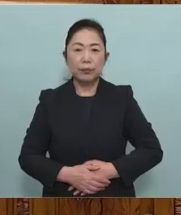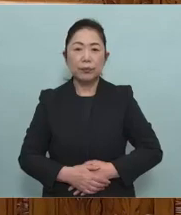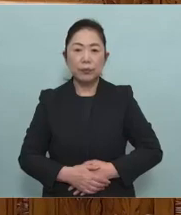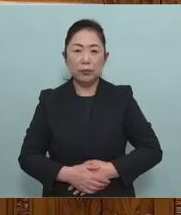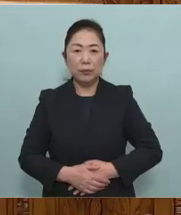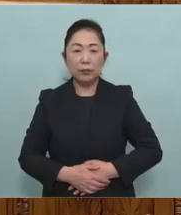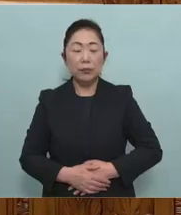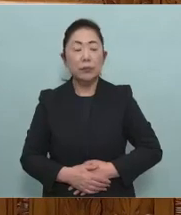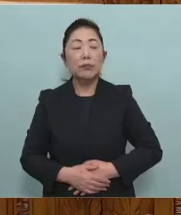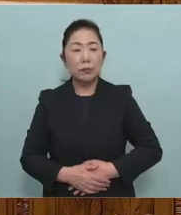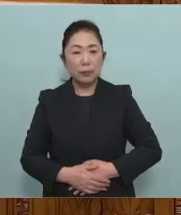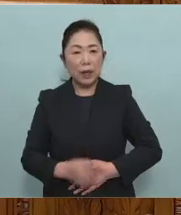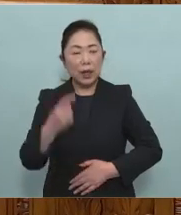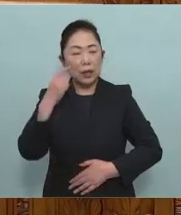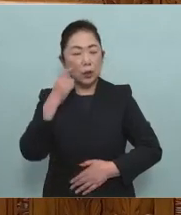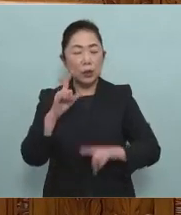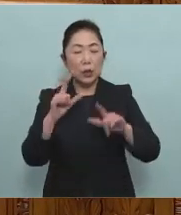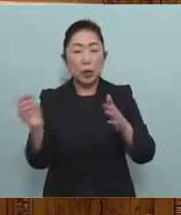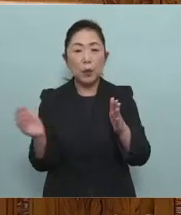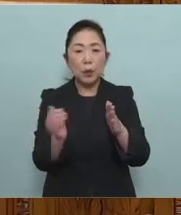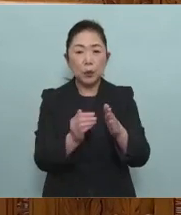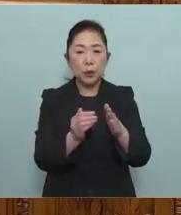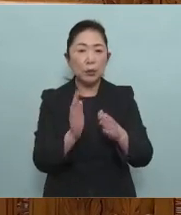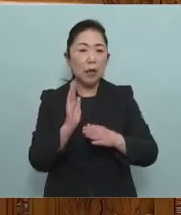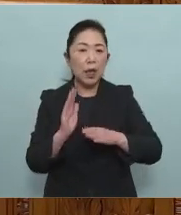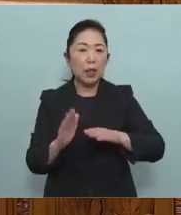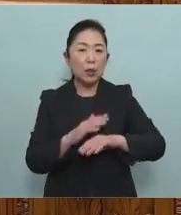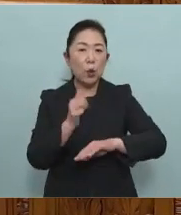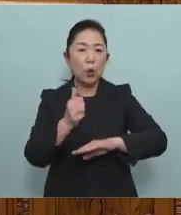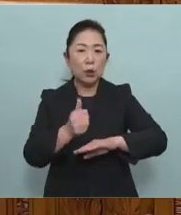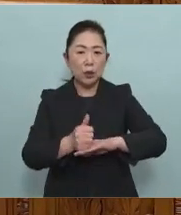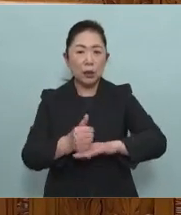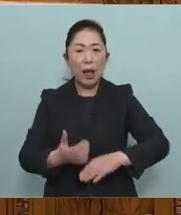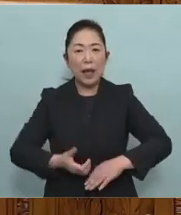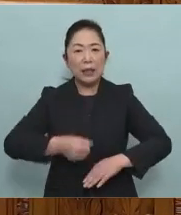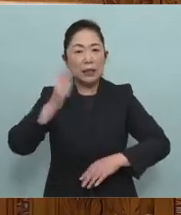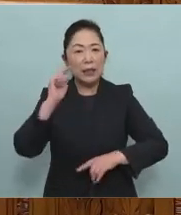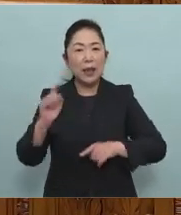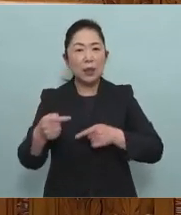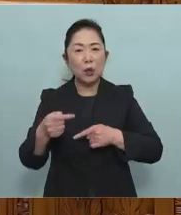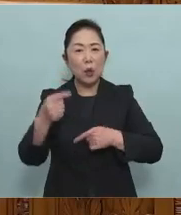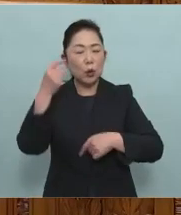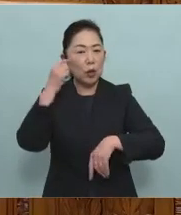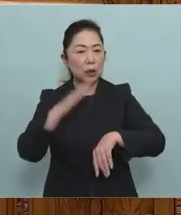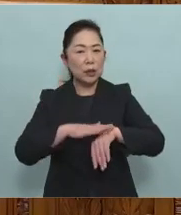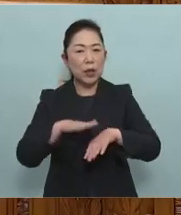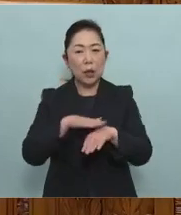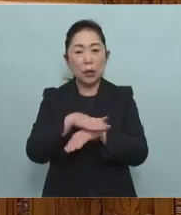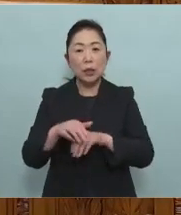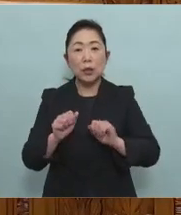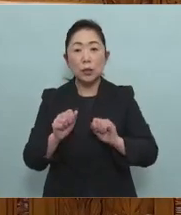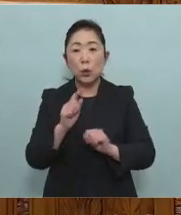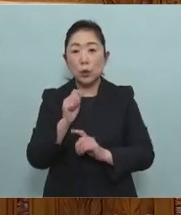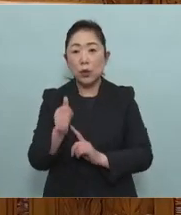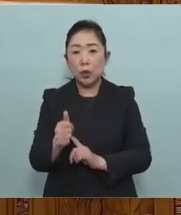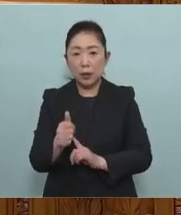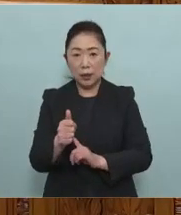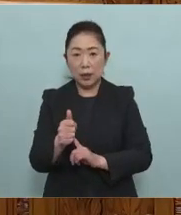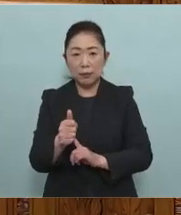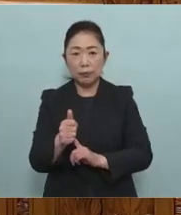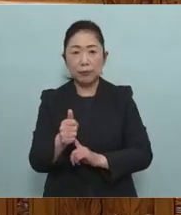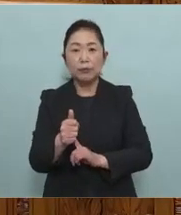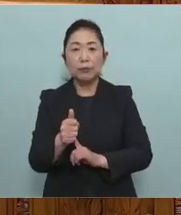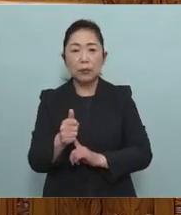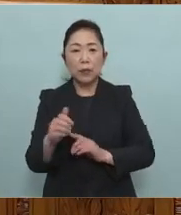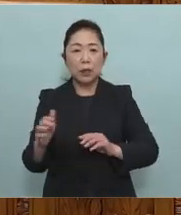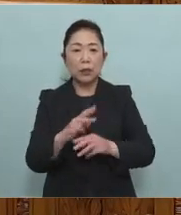所信表明の結びで、岸田総理は、信頼と共感の姿勢を大切にするとおっしゃいました。